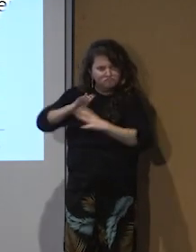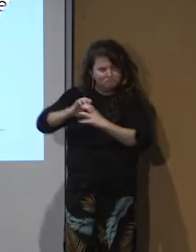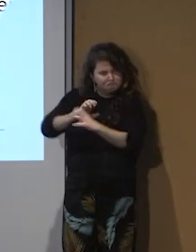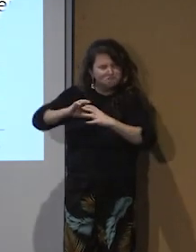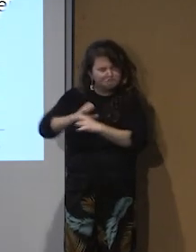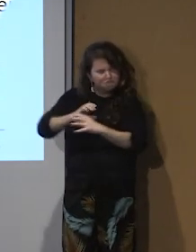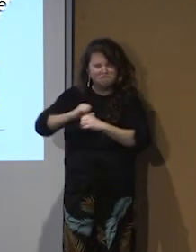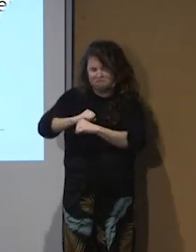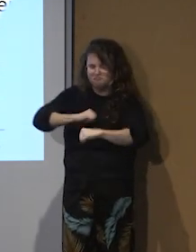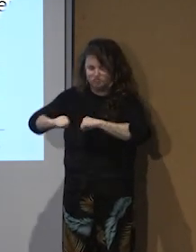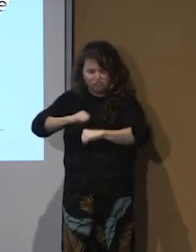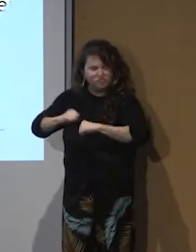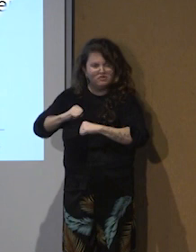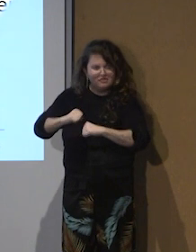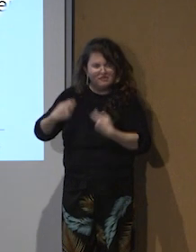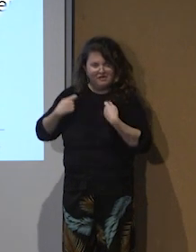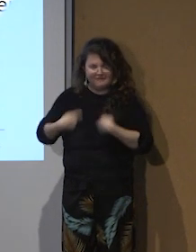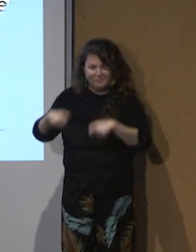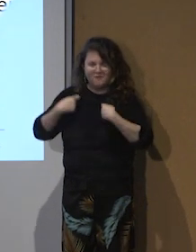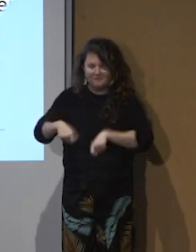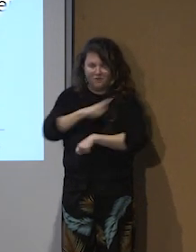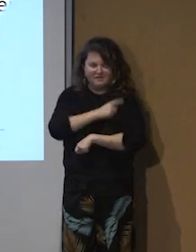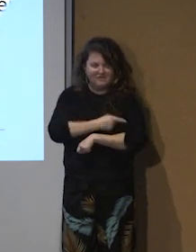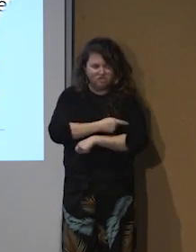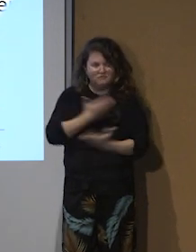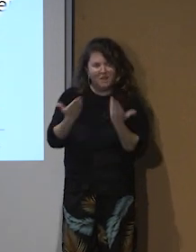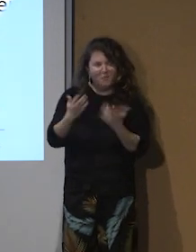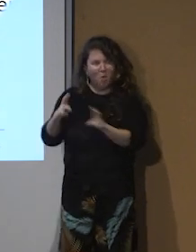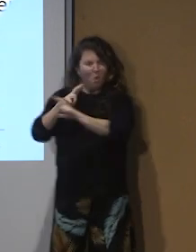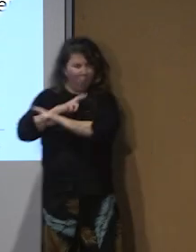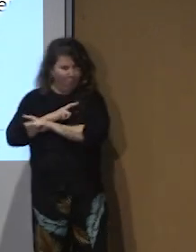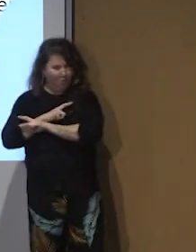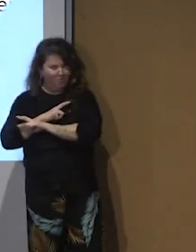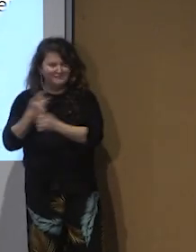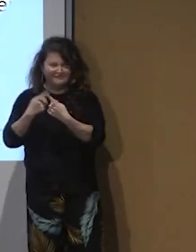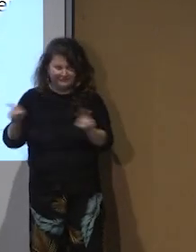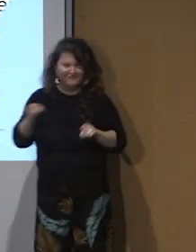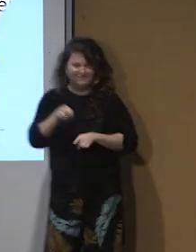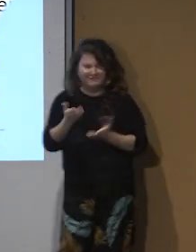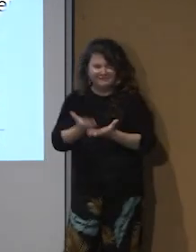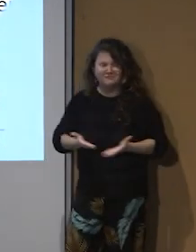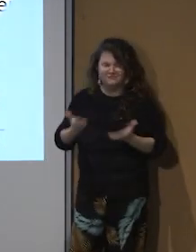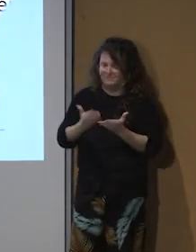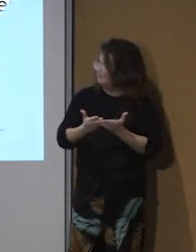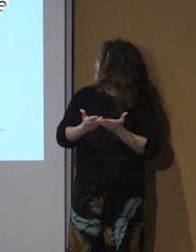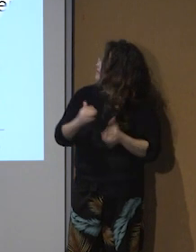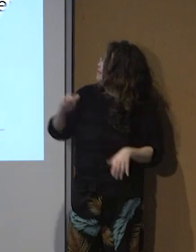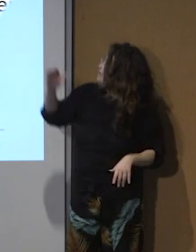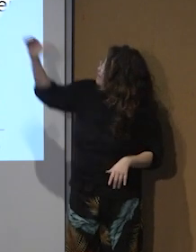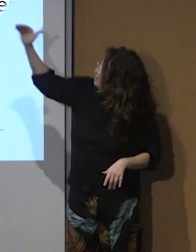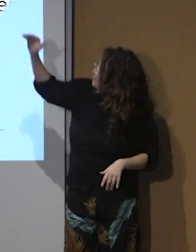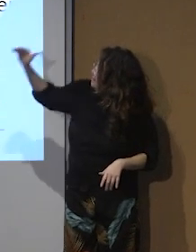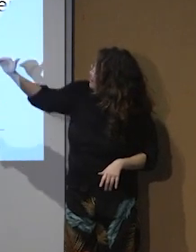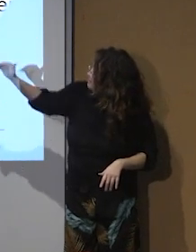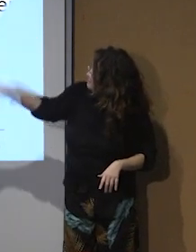dépense énergétique par rapport à la dépense de repos. L'activité physique adaptée, APA, voilà, j'ai mis les abréviations parce qu'on va réutiliser les termes